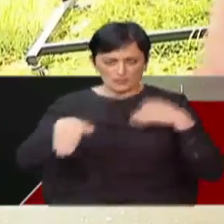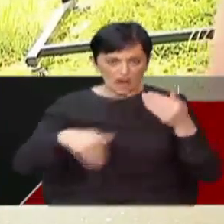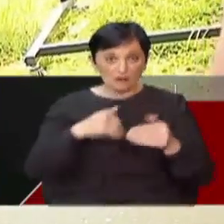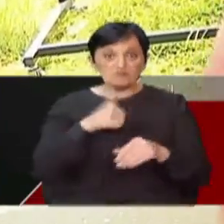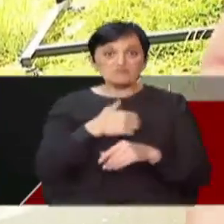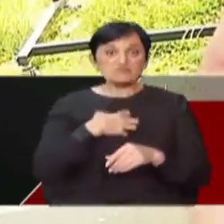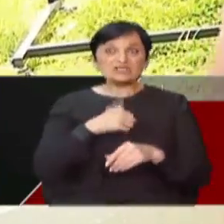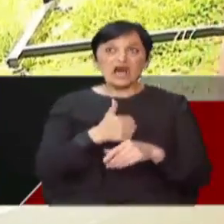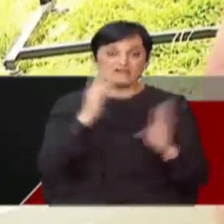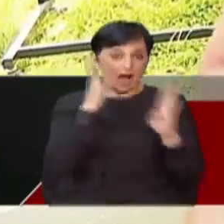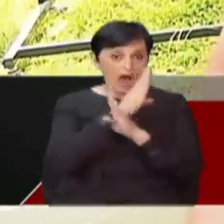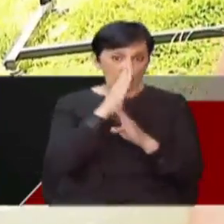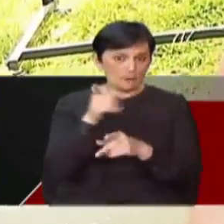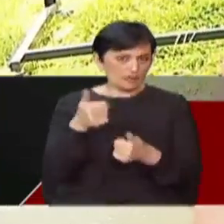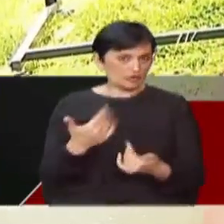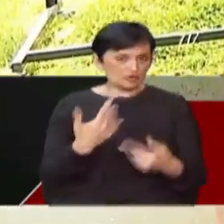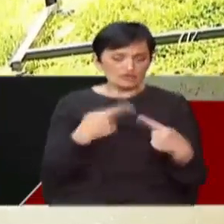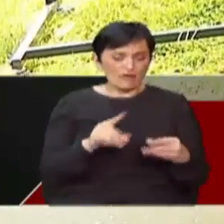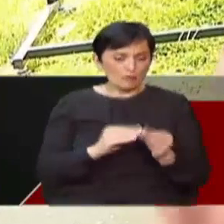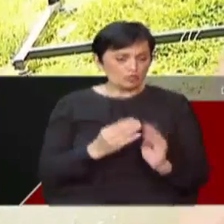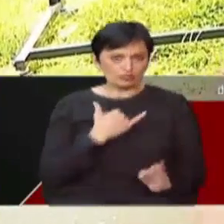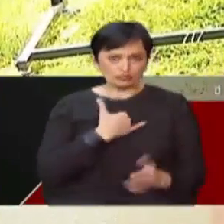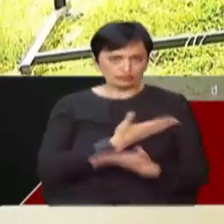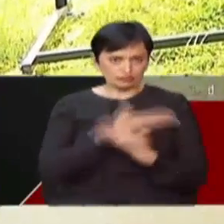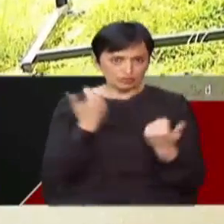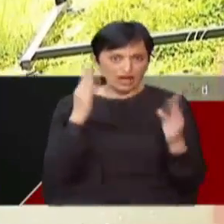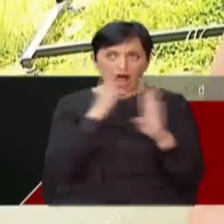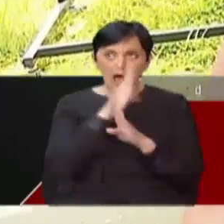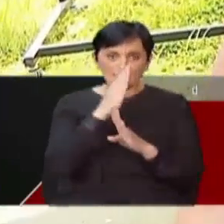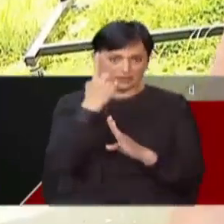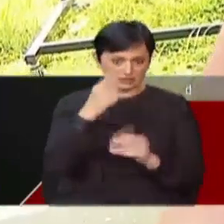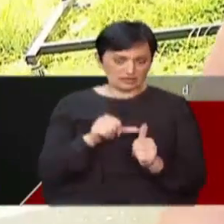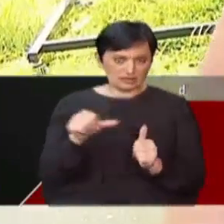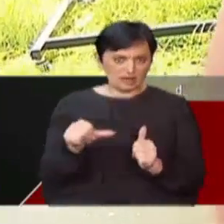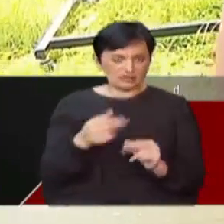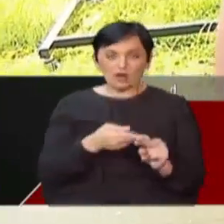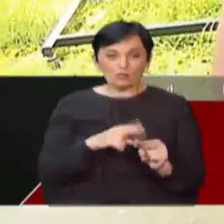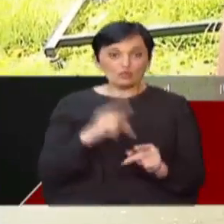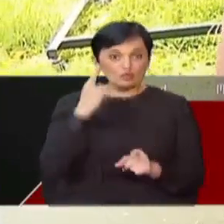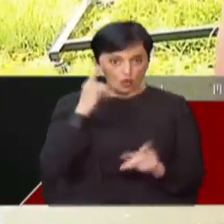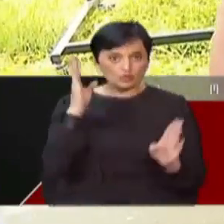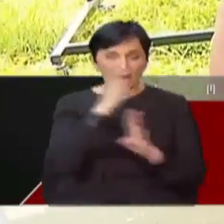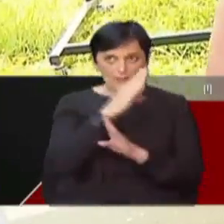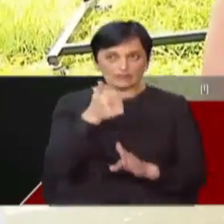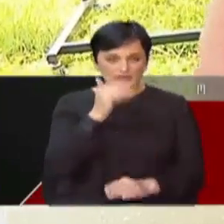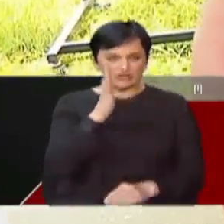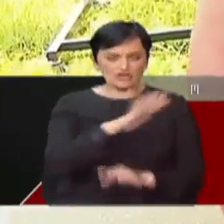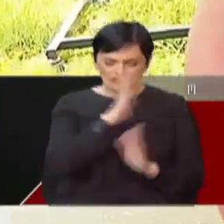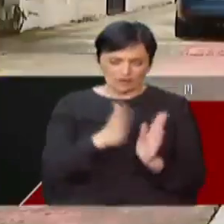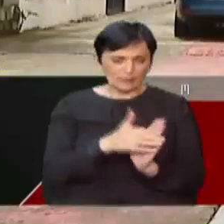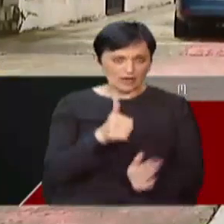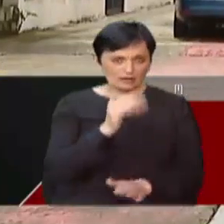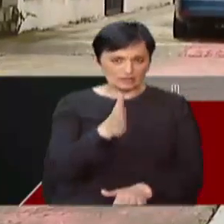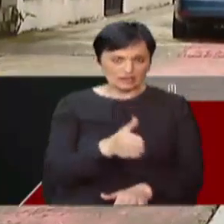იყოს. მეტი არანაირი პრობლემა ჩვენ არ გაგვაჩნია ამინდის გარდა. და მე ასე მგონია რომ ამინდის გამოვა და ყველაფერი კარგად